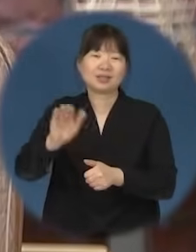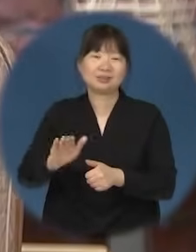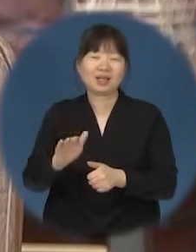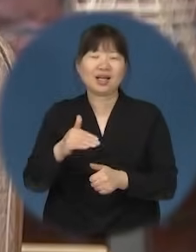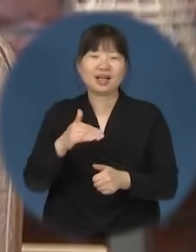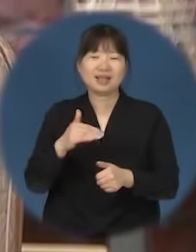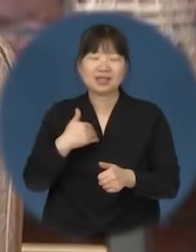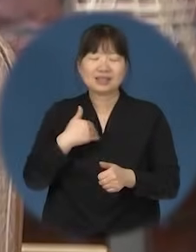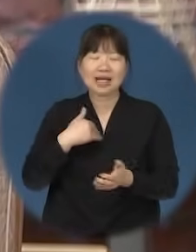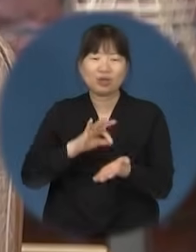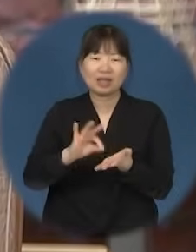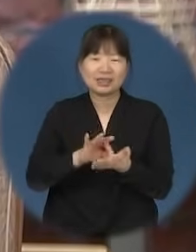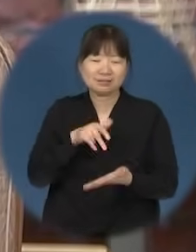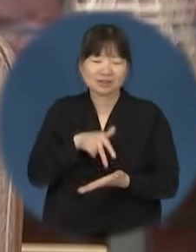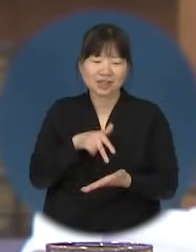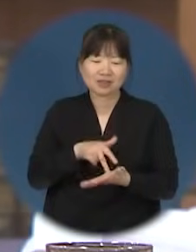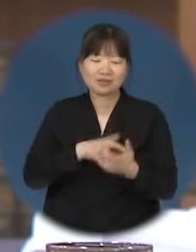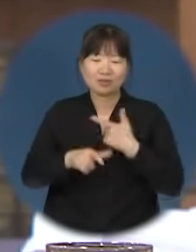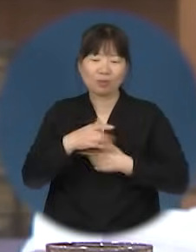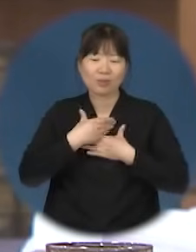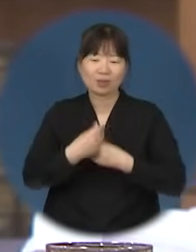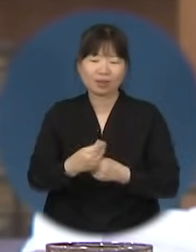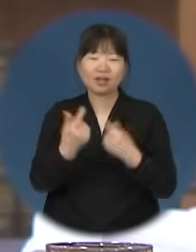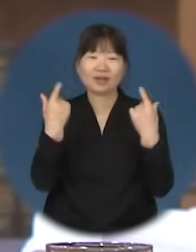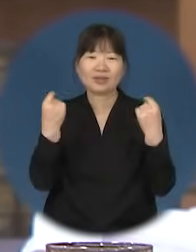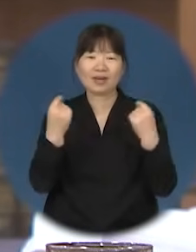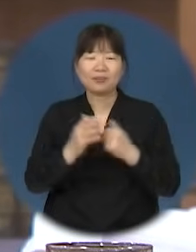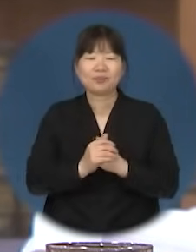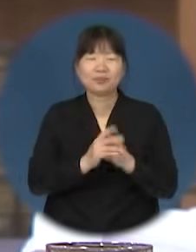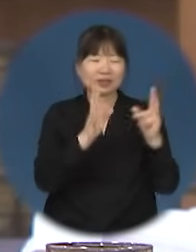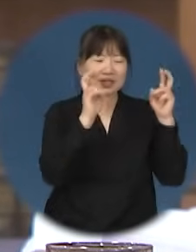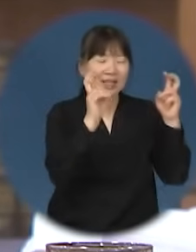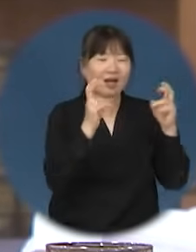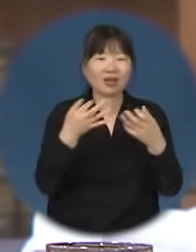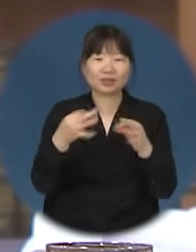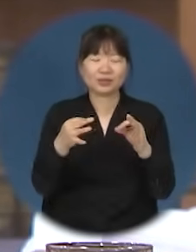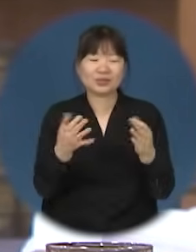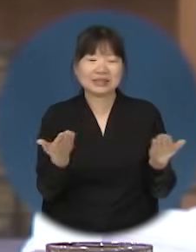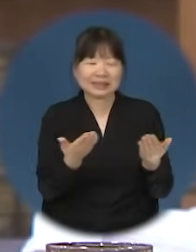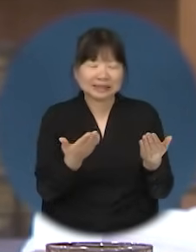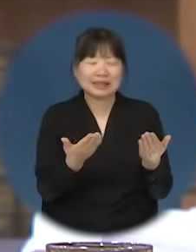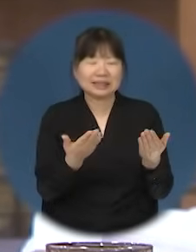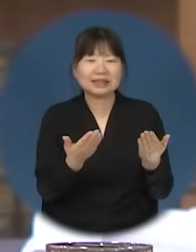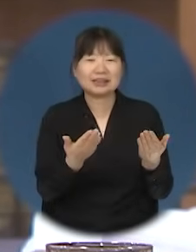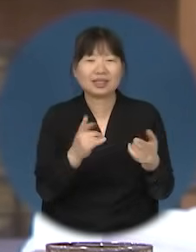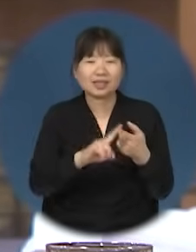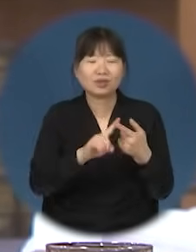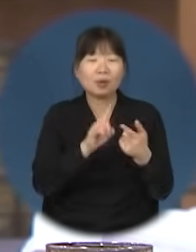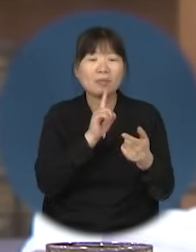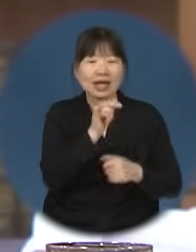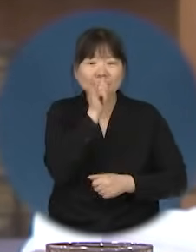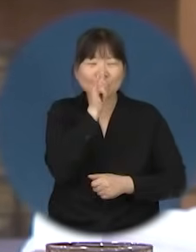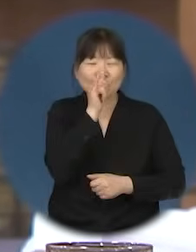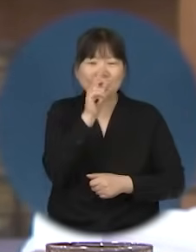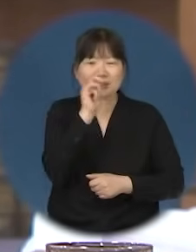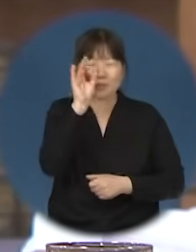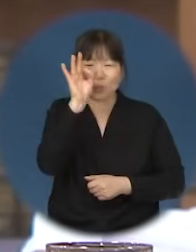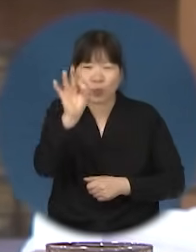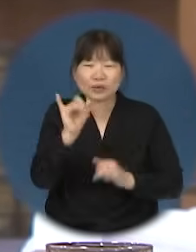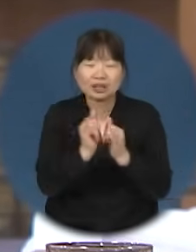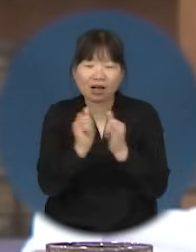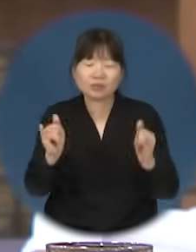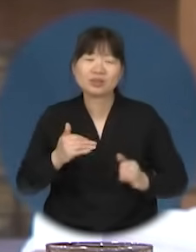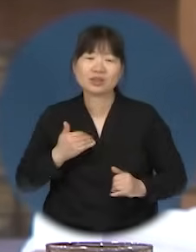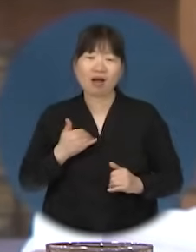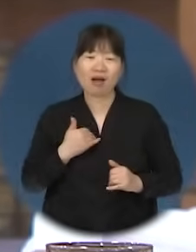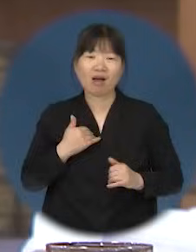더 편하게 되겠죠. 자, 이제 우리 기업이나 뭐 금융업 이런 데까지 나왔고 이제 마지막으로는 예. 이 방송 지켜본 시청자분들 그럼